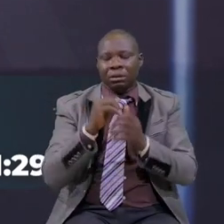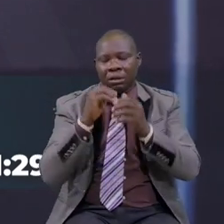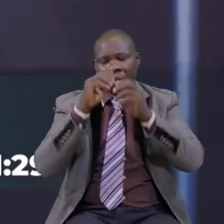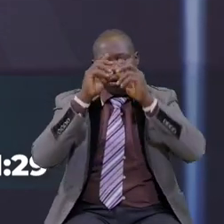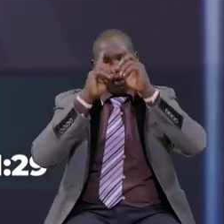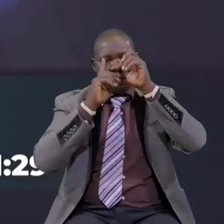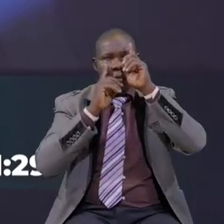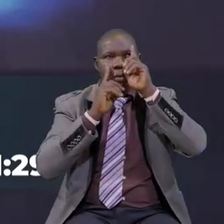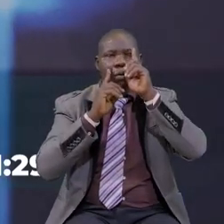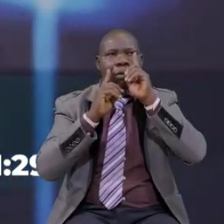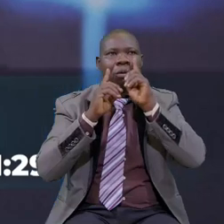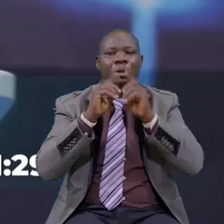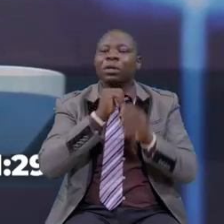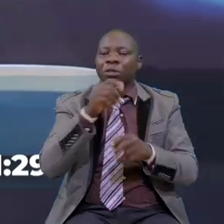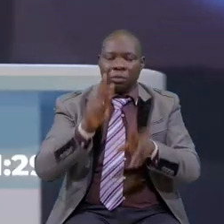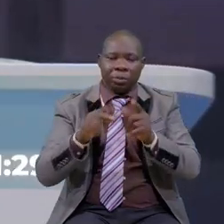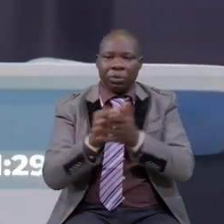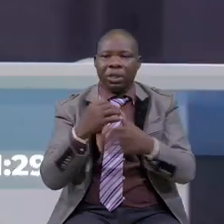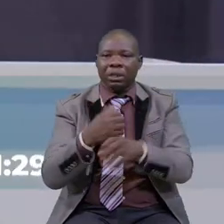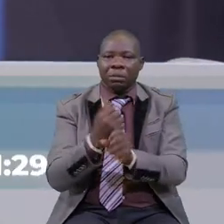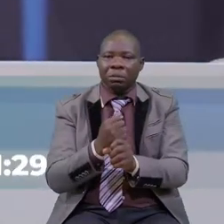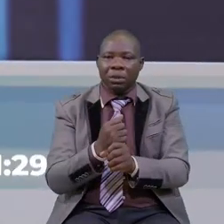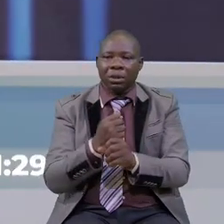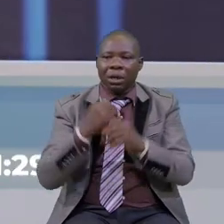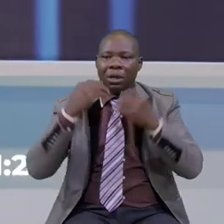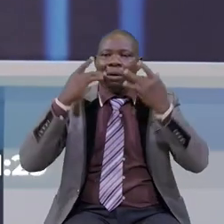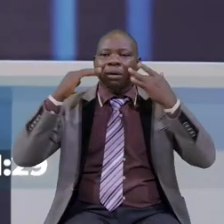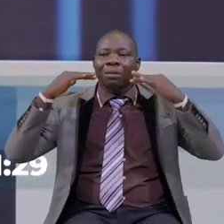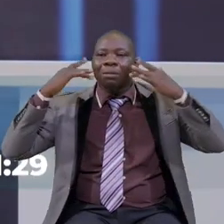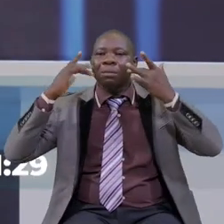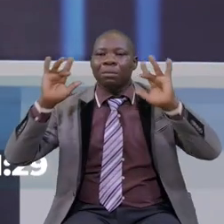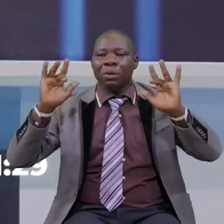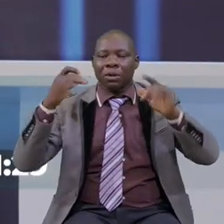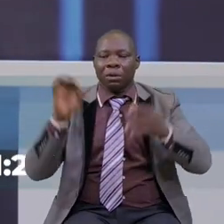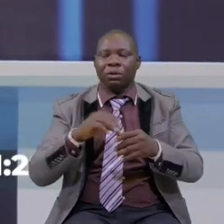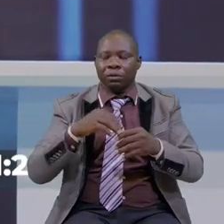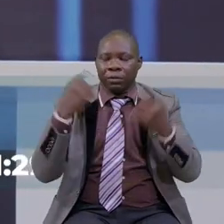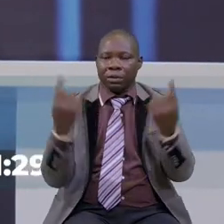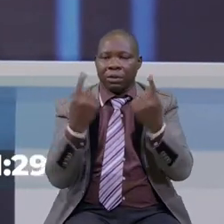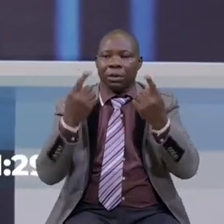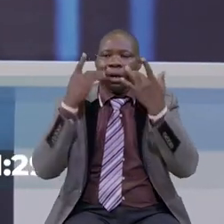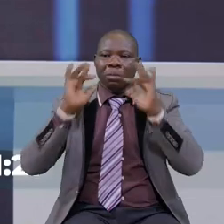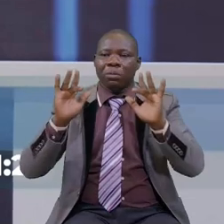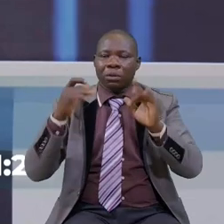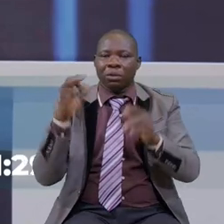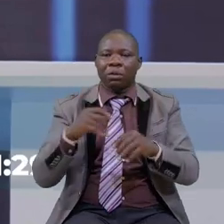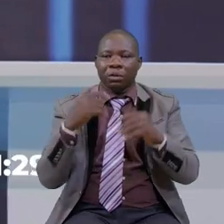les affligés, ce n'est pas des gens qui se moquent du péché, il se